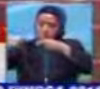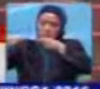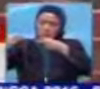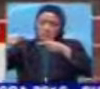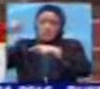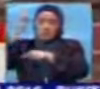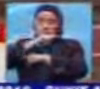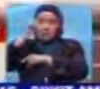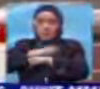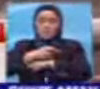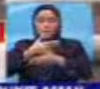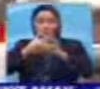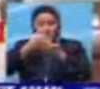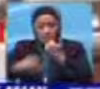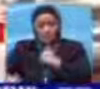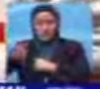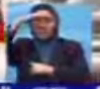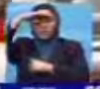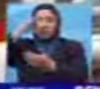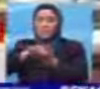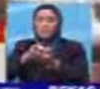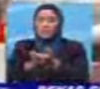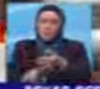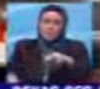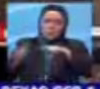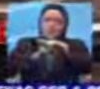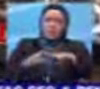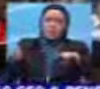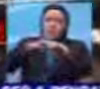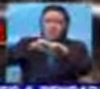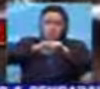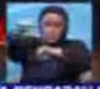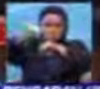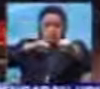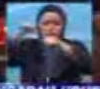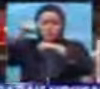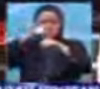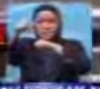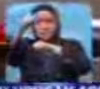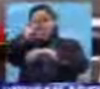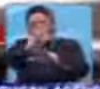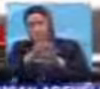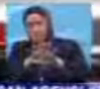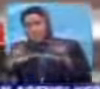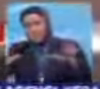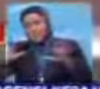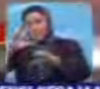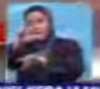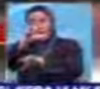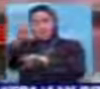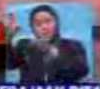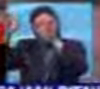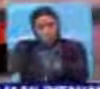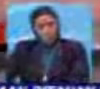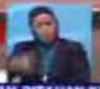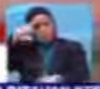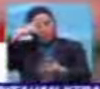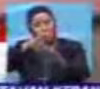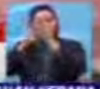anak kelahiran Johor itu bangkit menggandakan asahkan di hadapan lebih 3,000 penonton untuk muncul juara.